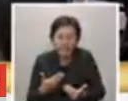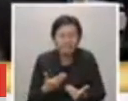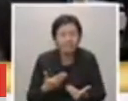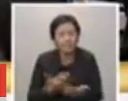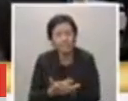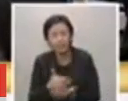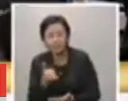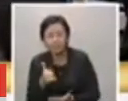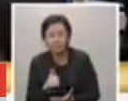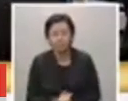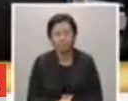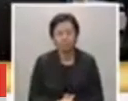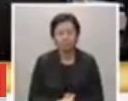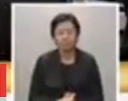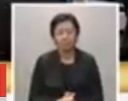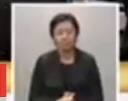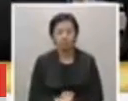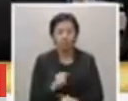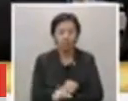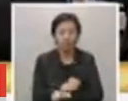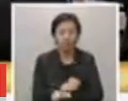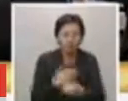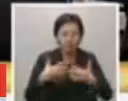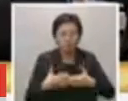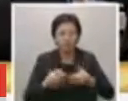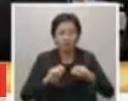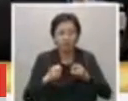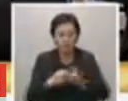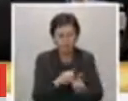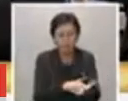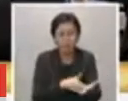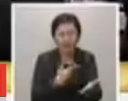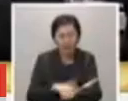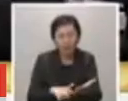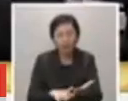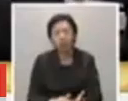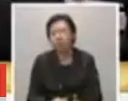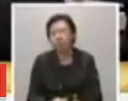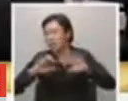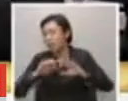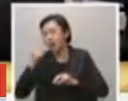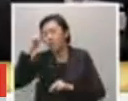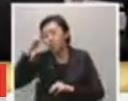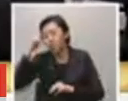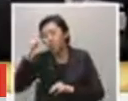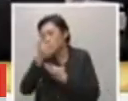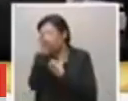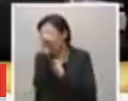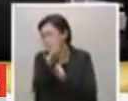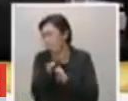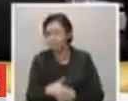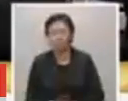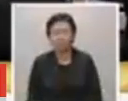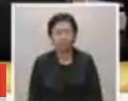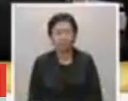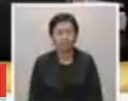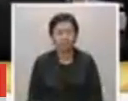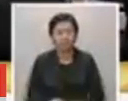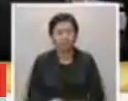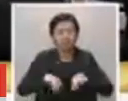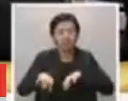การณ์ที่เกิดขึ้นกับภาคอุตสาหกรรมและแรงงานนี้เกิดมาสักพักแล้วครับแต่ท่านไม่ใส่ใจหรือท่านไม่ทราบถ้าการบริห